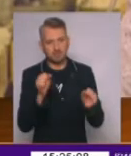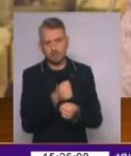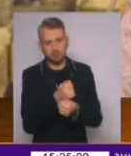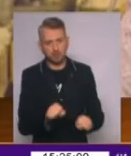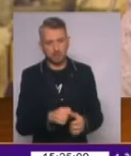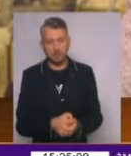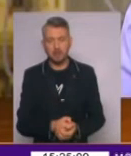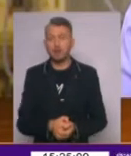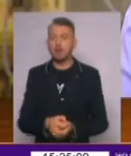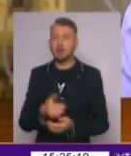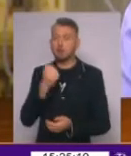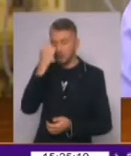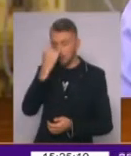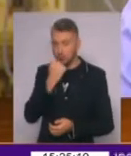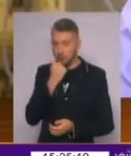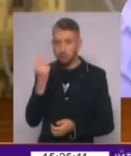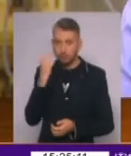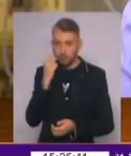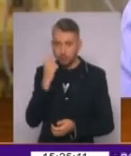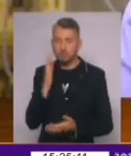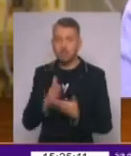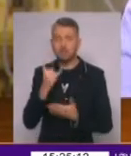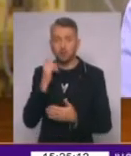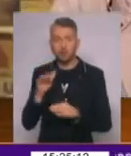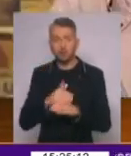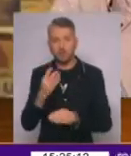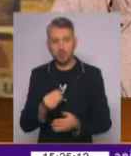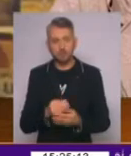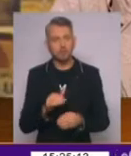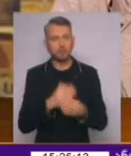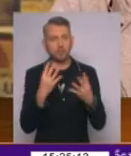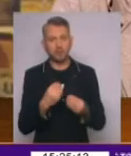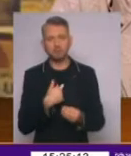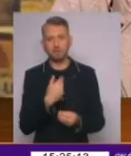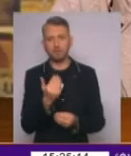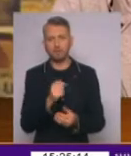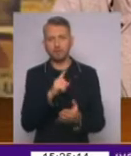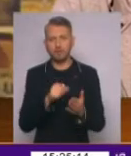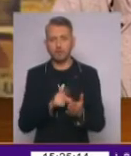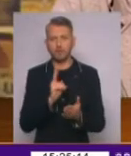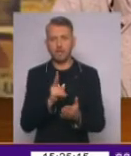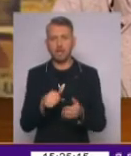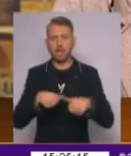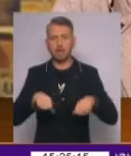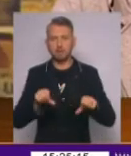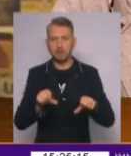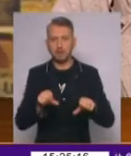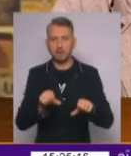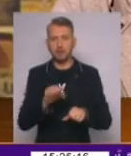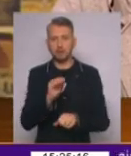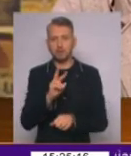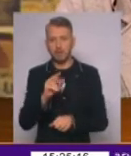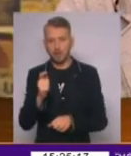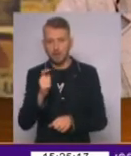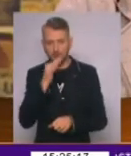дуже дякую, почули. У нас є ще дзвінок. Добрий день, ви в прямому ефірі. Добрий день, мій комплекс випуск комісії по ЖКХ. Скажіть,